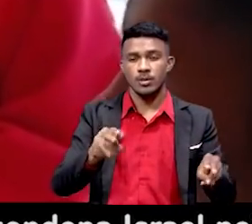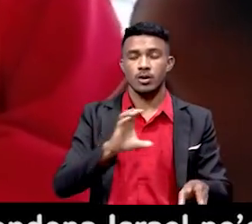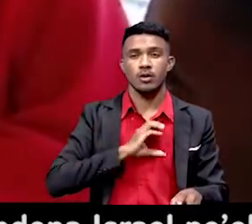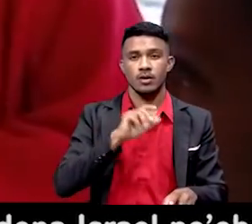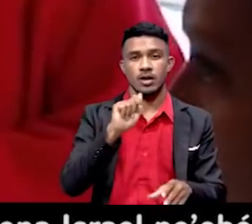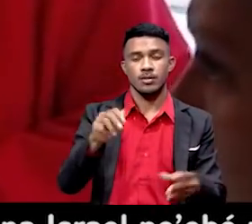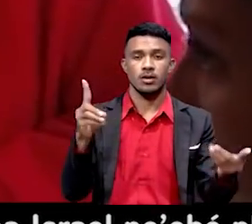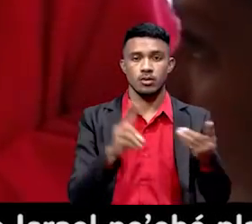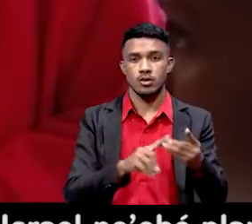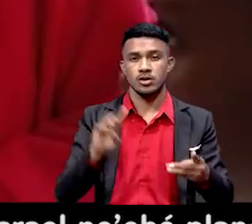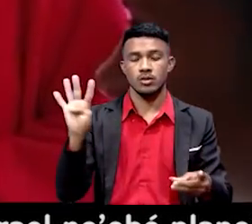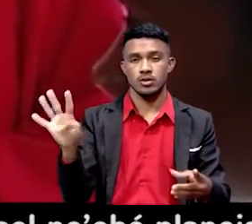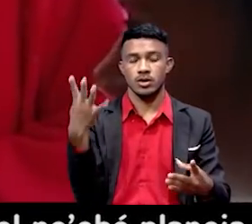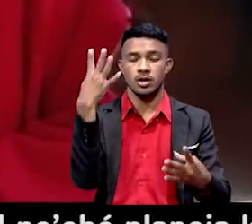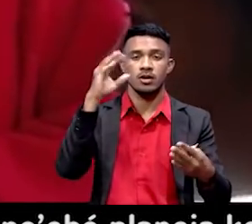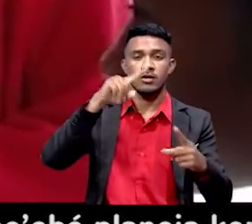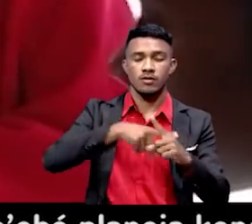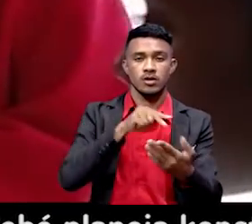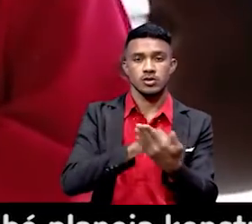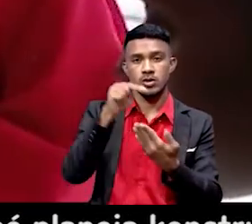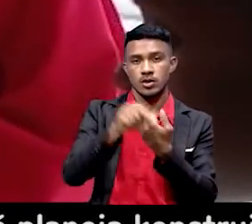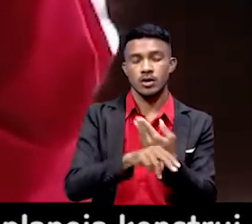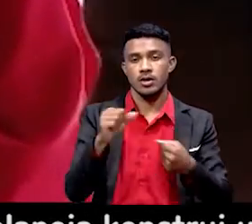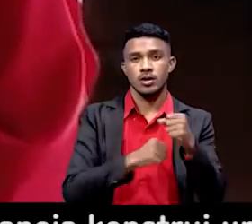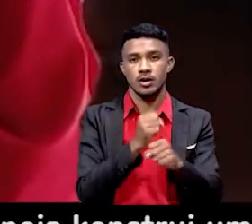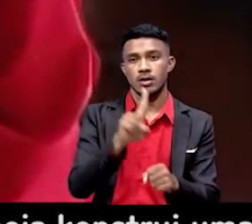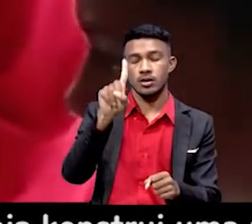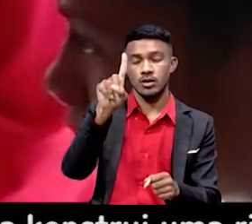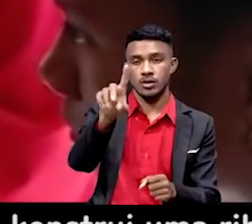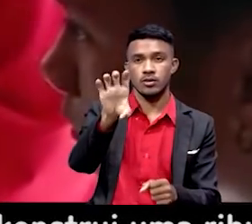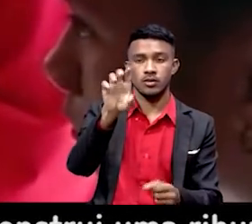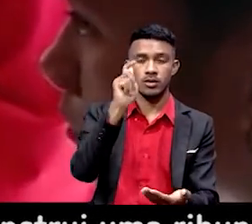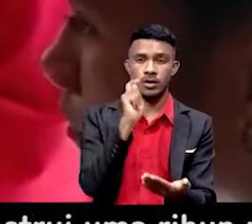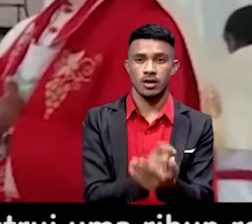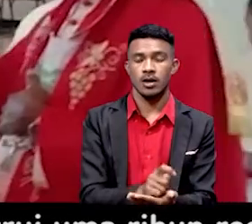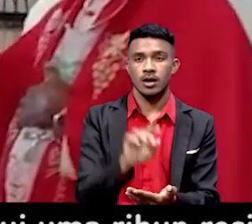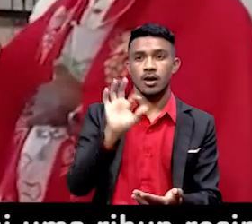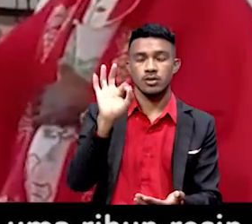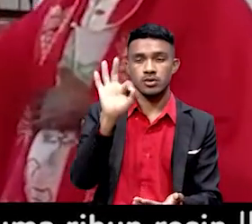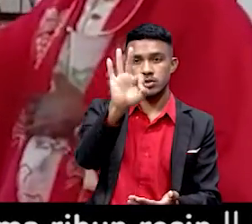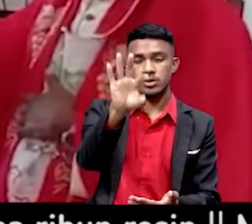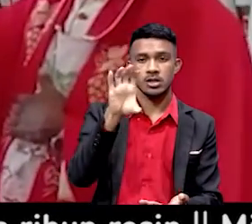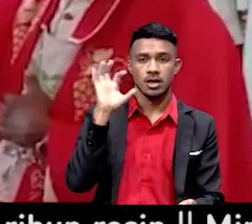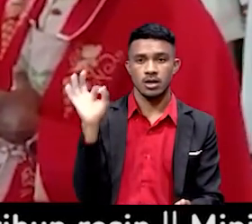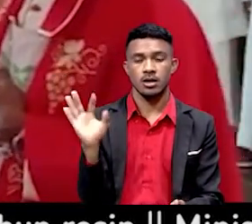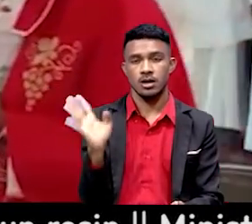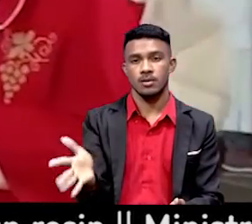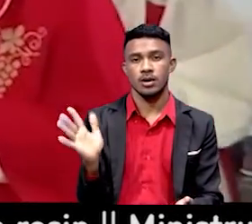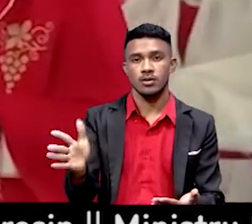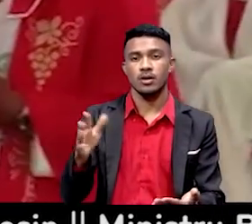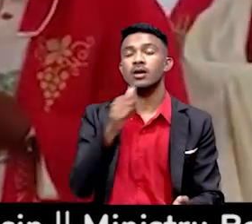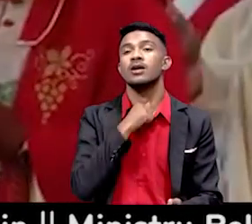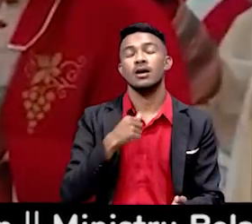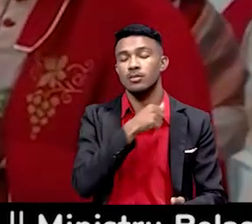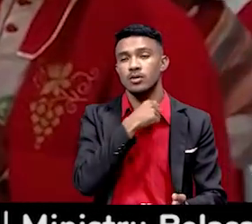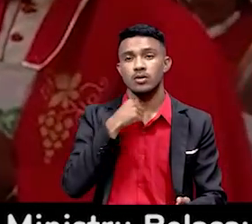resing hat fulang zunyu tinan rihun ida atu sia lima nulu. Sai nai lulik ia lorong ruanulu resing lima fulang